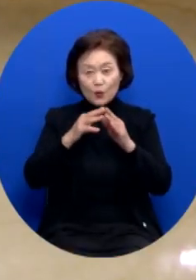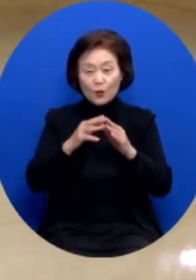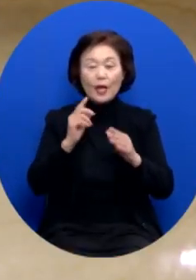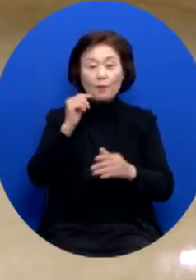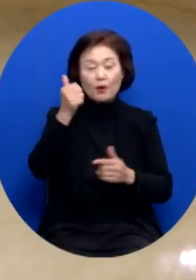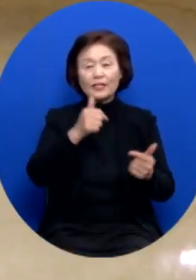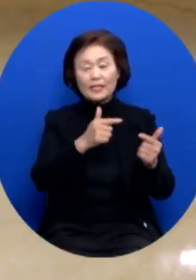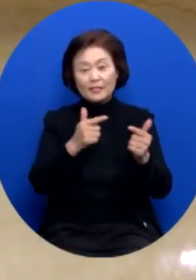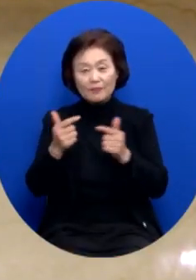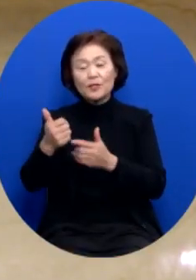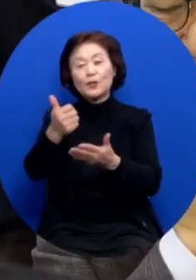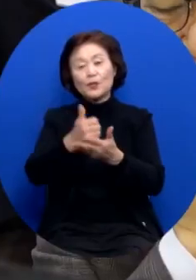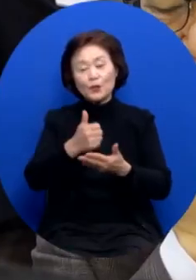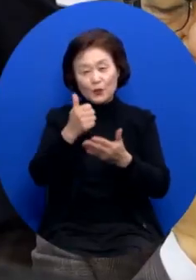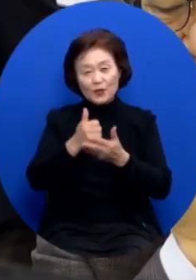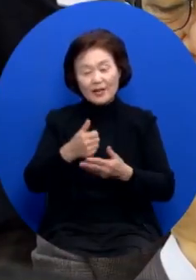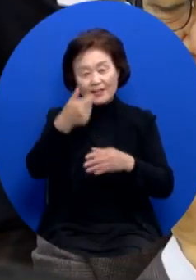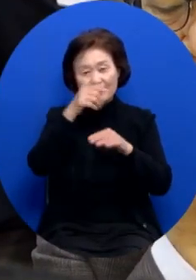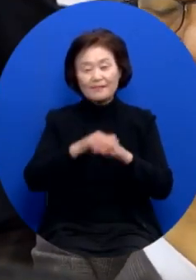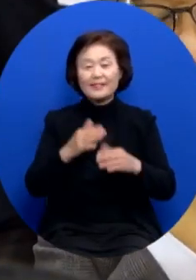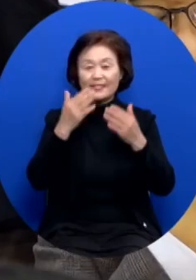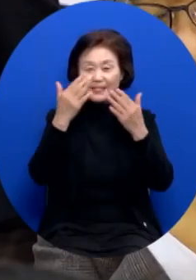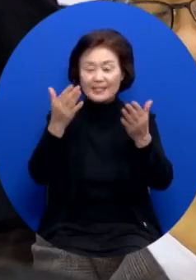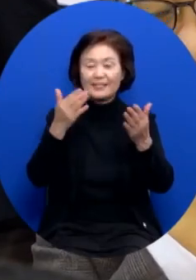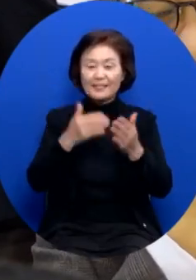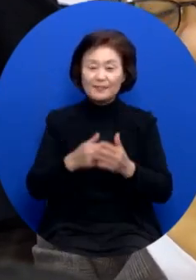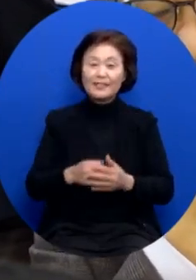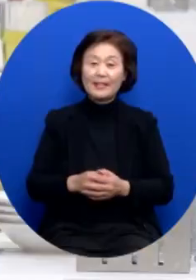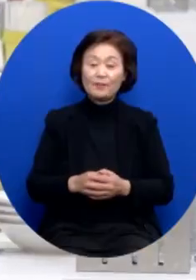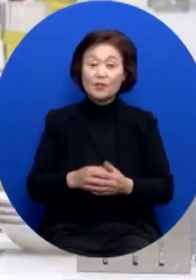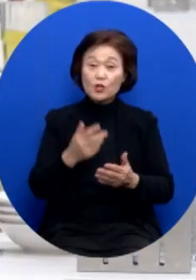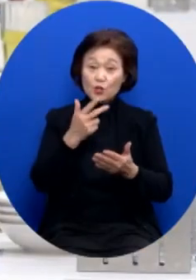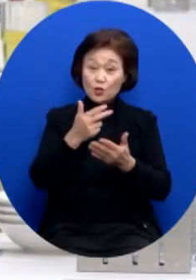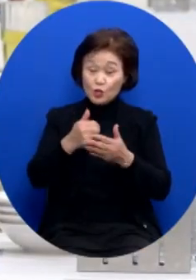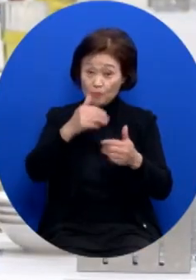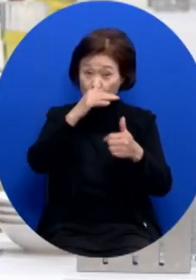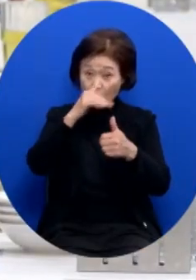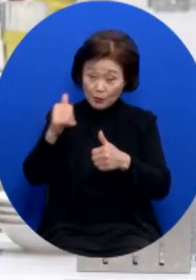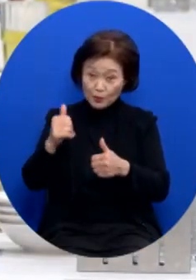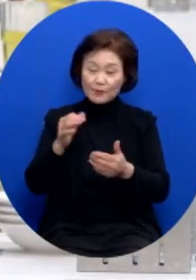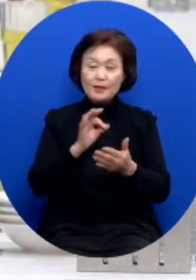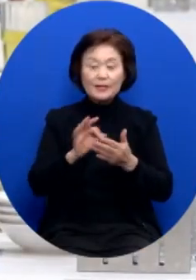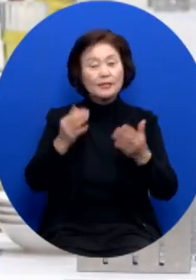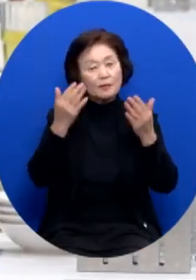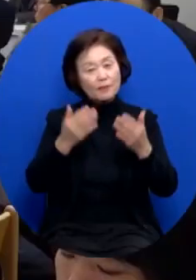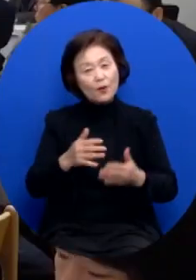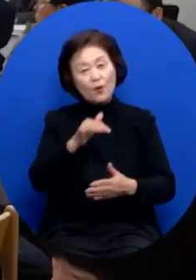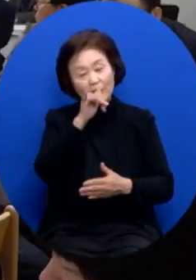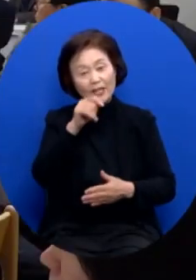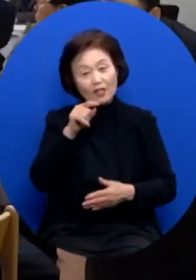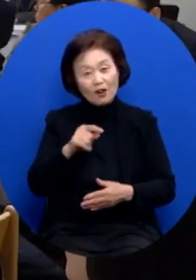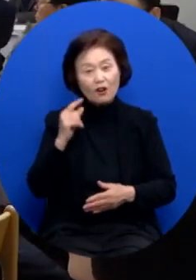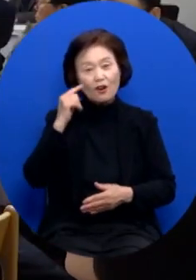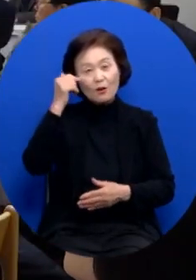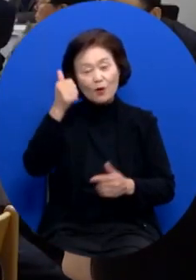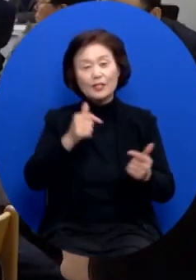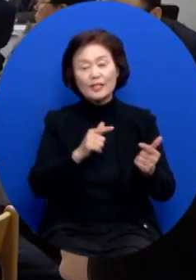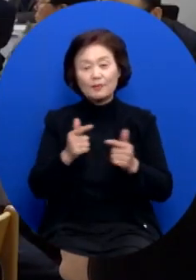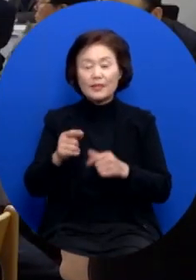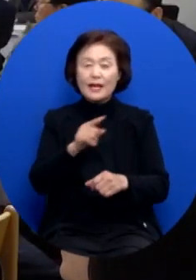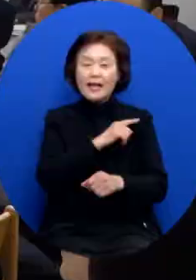예장합동 순천노회 증경노회장 허길량 목사는 주님의 부르심에 쓰임받고 있다는 것이 목회자의 가장 큰